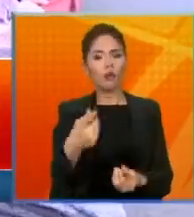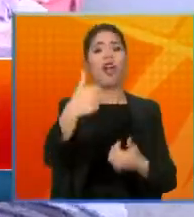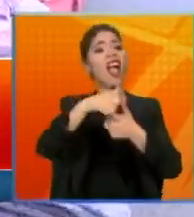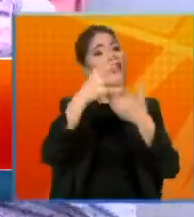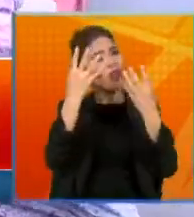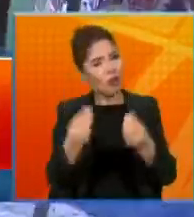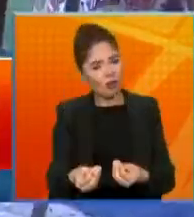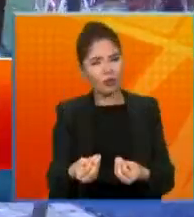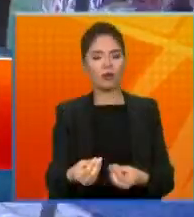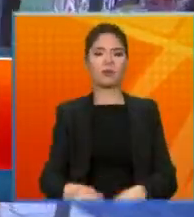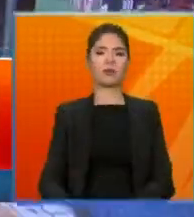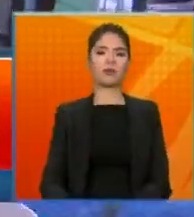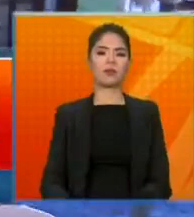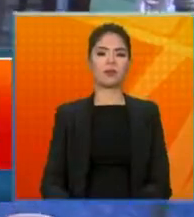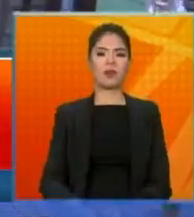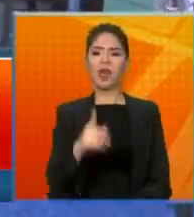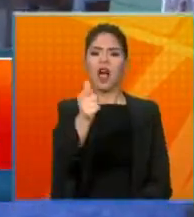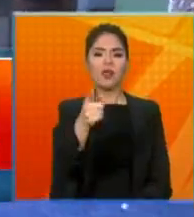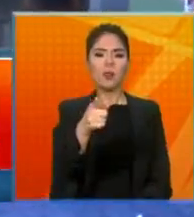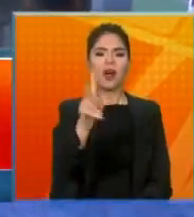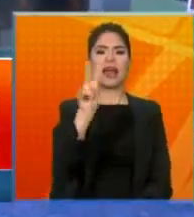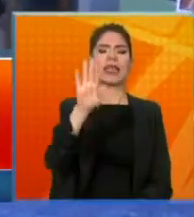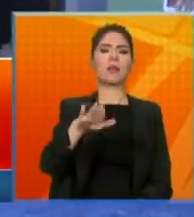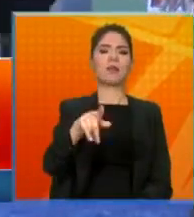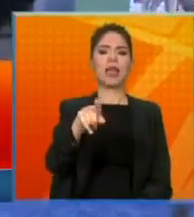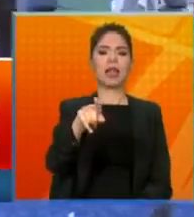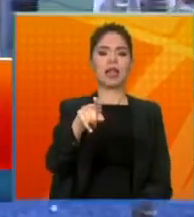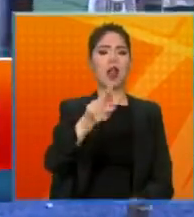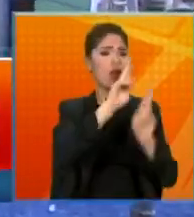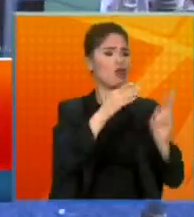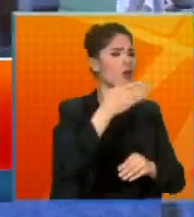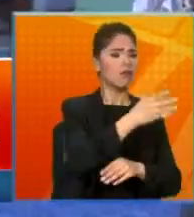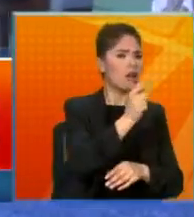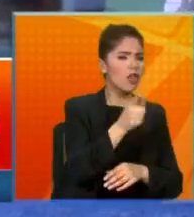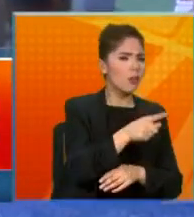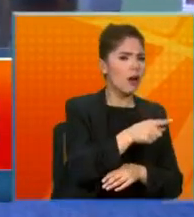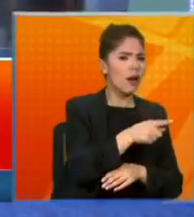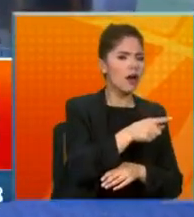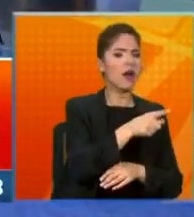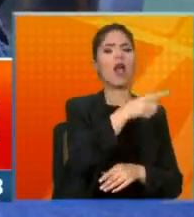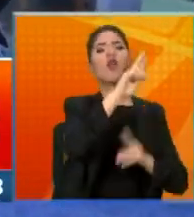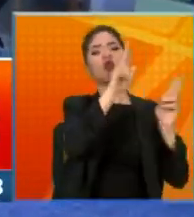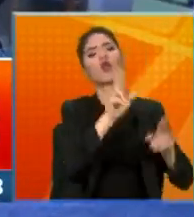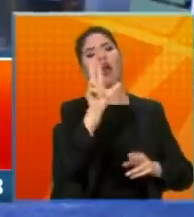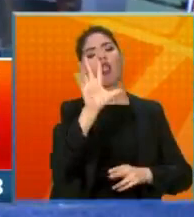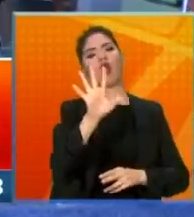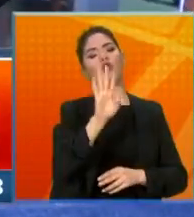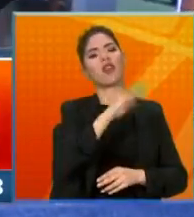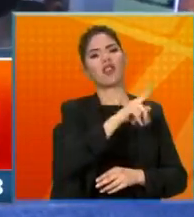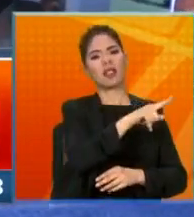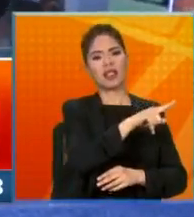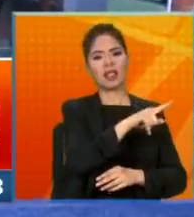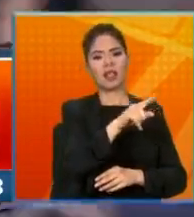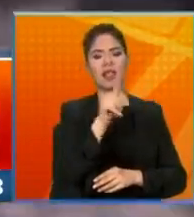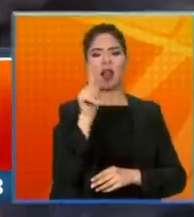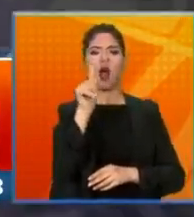sana. İnşallah. Ne kadar bunun fiyatı? 20 lira. 20 lira. Mağazaya gitseydik kaç liraya alırdık böyle bir... 30-35 lira. 30-35.